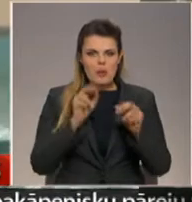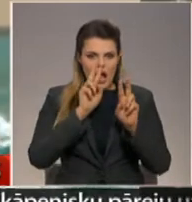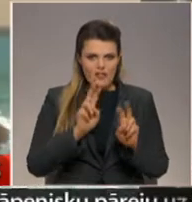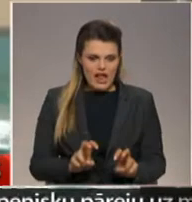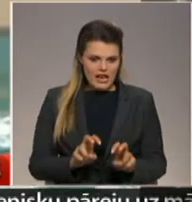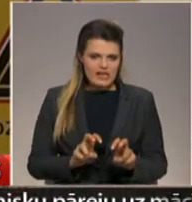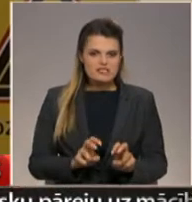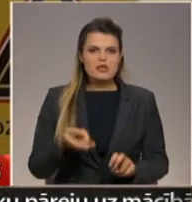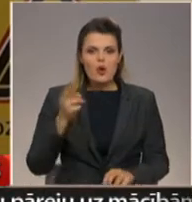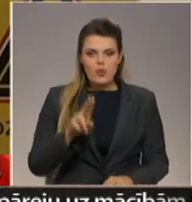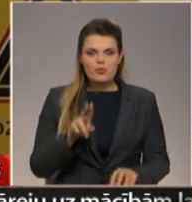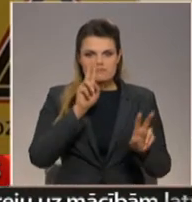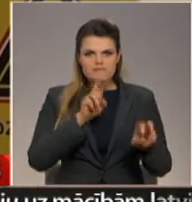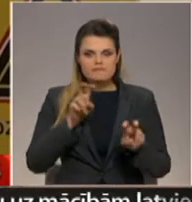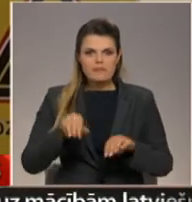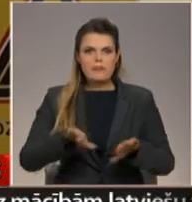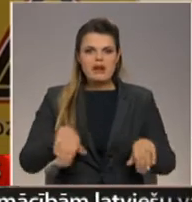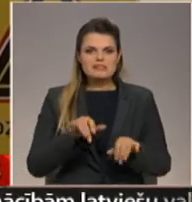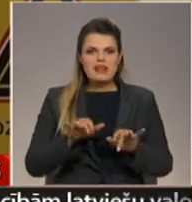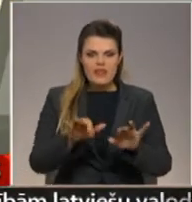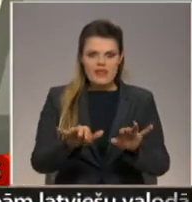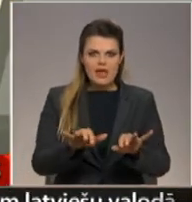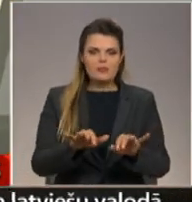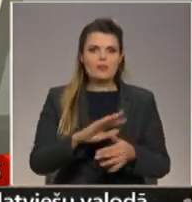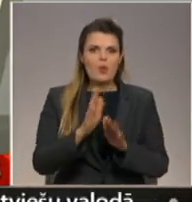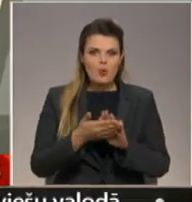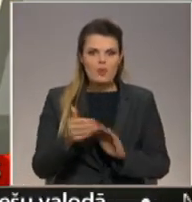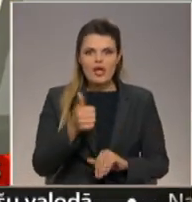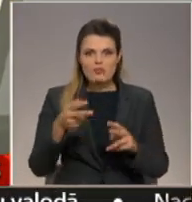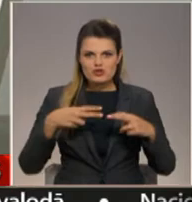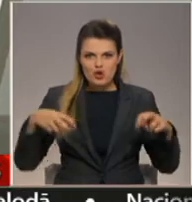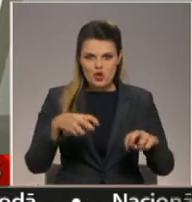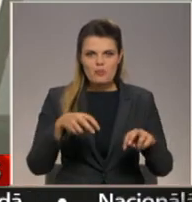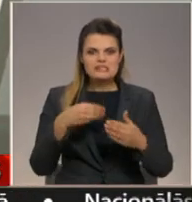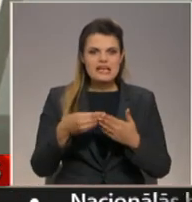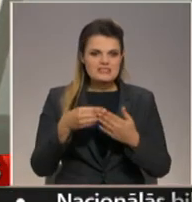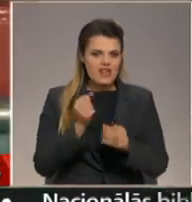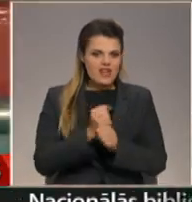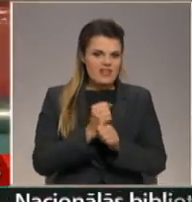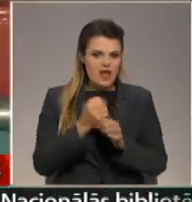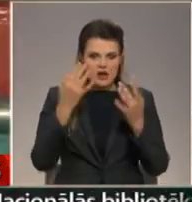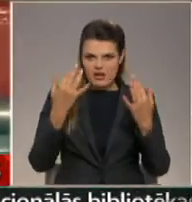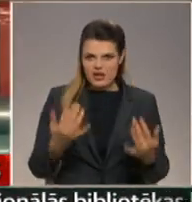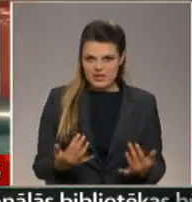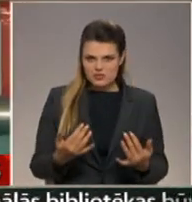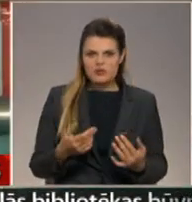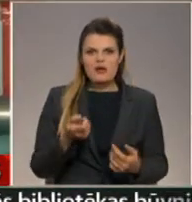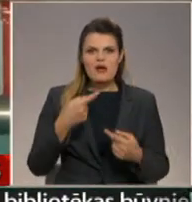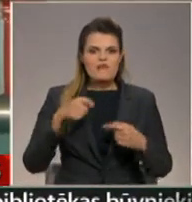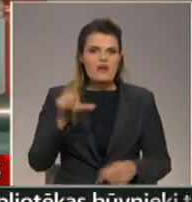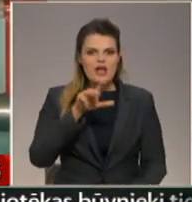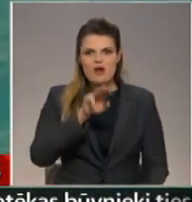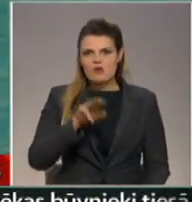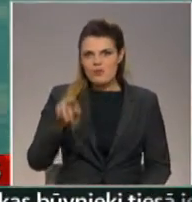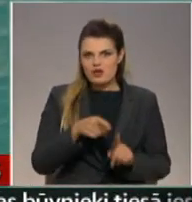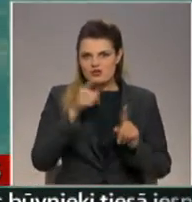analīzi un izskatītu baseina darbību kopumā. Īpaša komisija izvērtēja darba rezultātus. Vairāku mēnešu